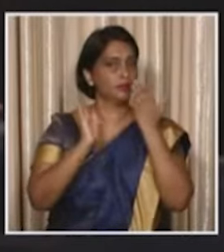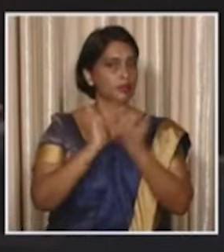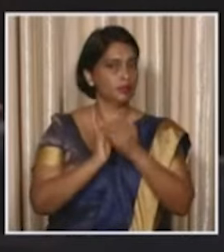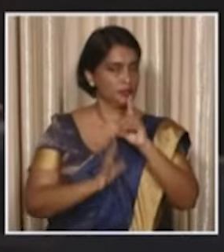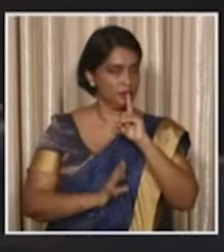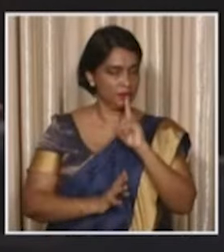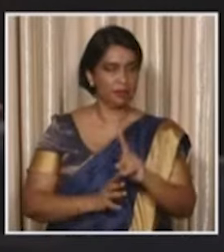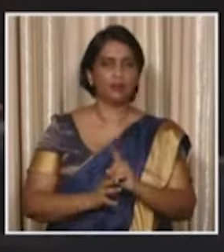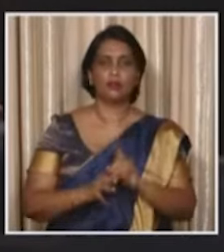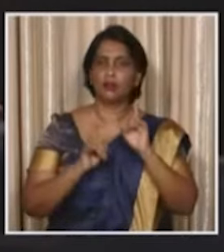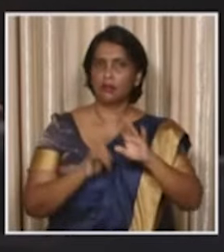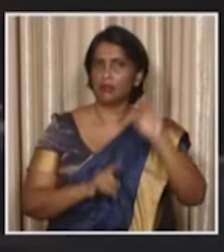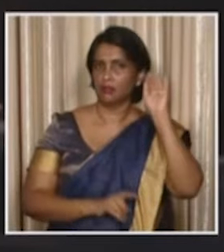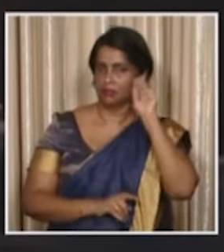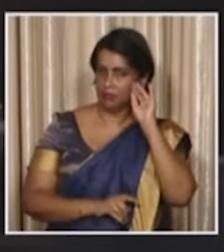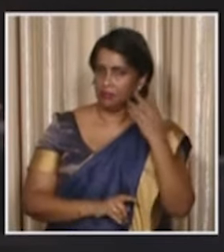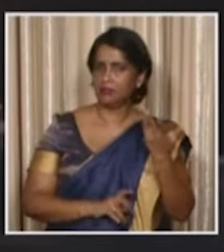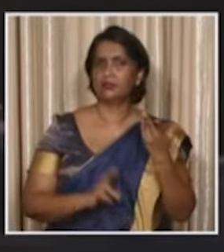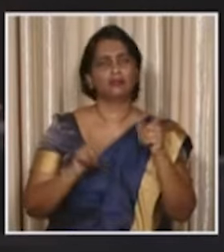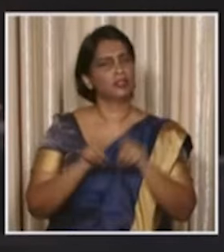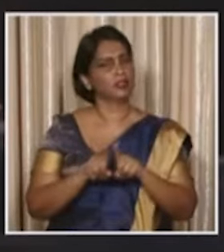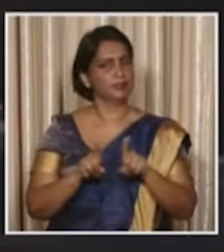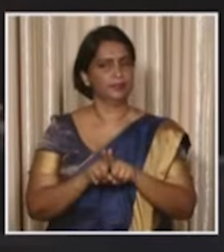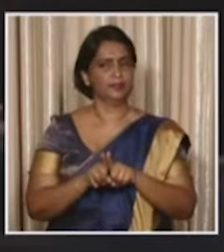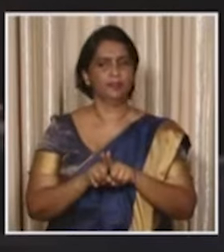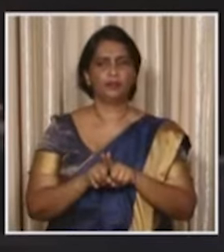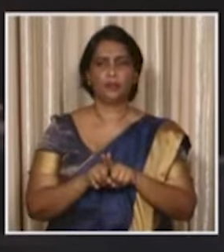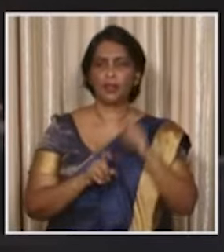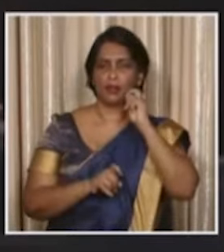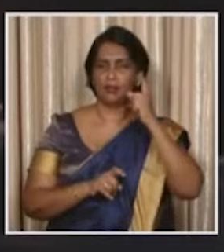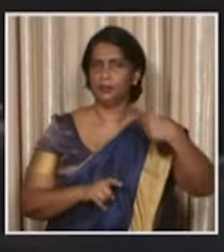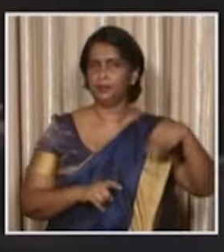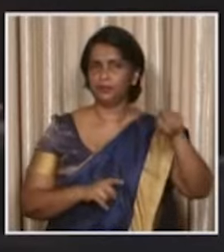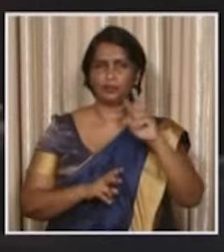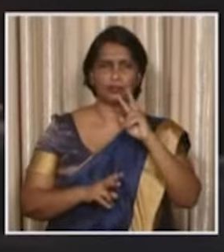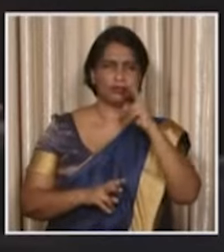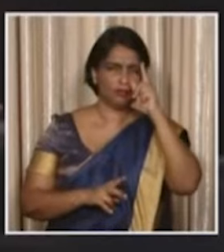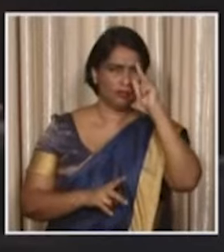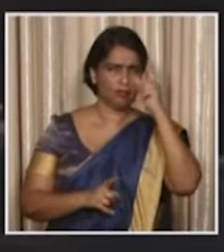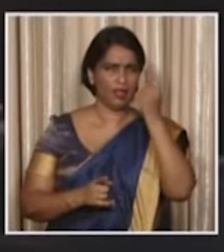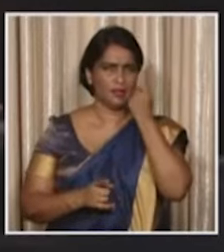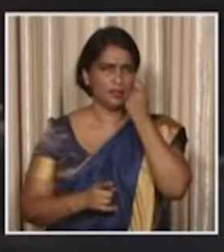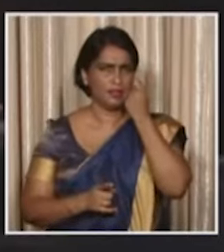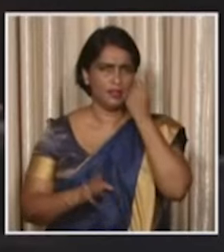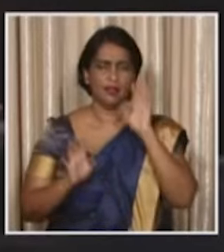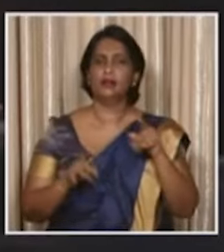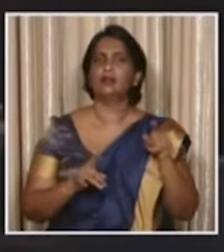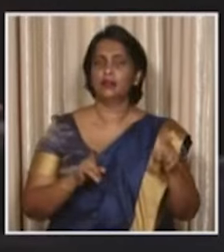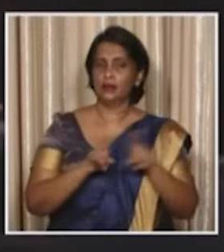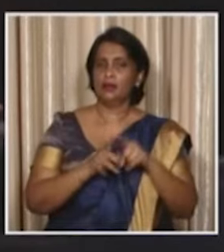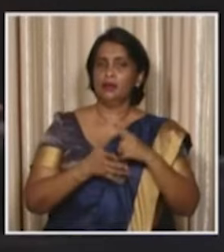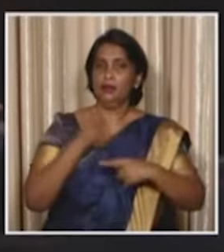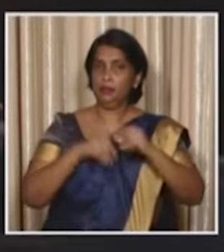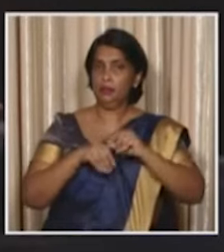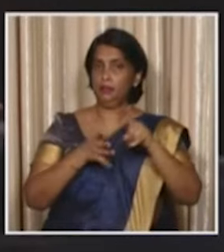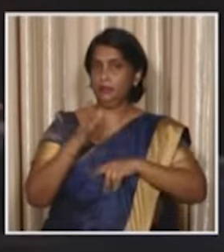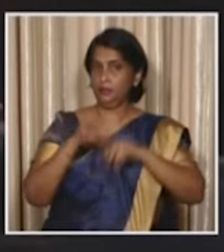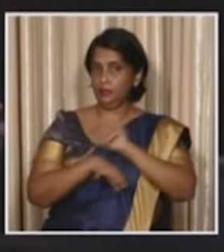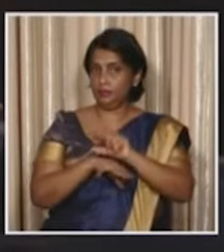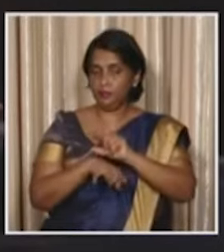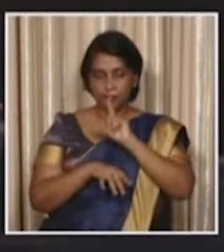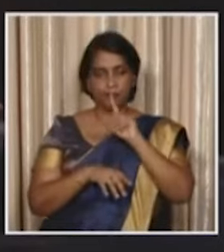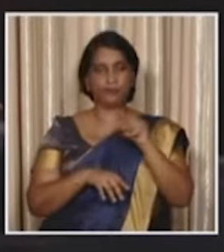තියෙනවා. එහෙම ආරංචියක් යනවා. ඒවත් එක්ක මිනිස්සු තුළ දෙගිඩියාව, විචිකිච්ඡාව, සැකය ඇති වෙනවා. නිසා අපි මැතිවරණ කොමිසමට අවධාරණය